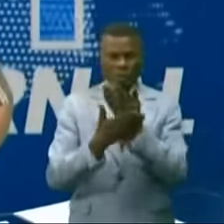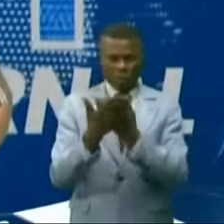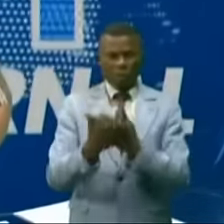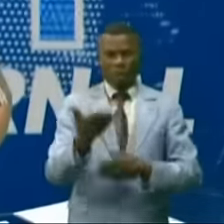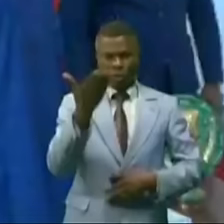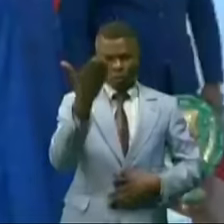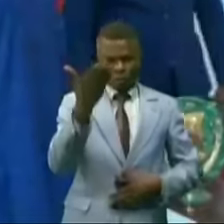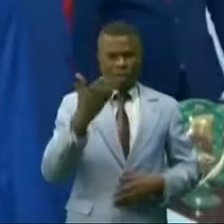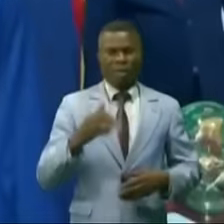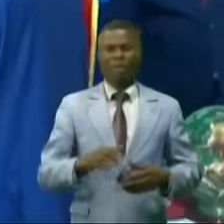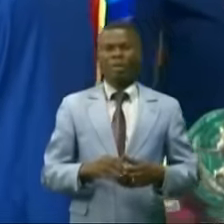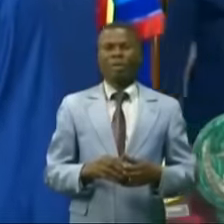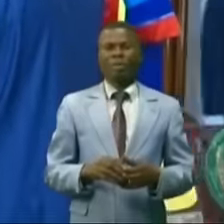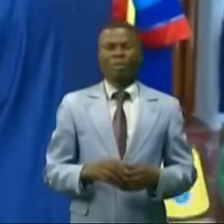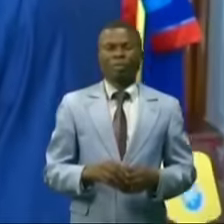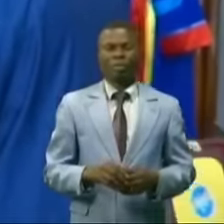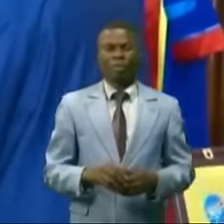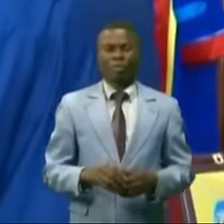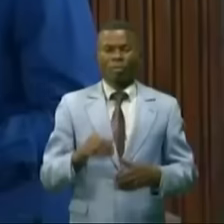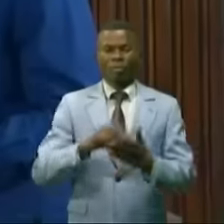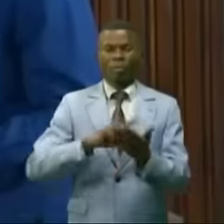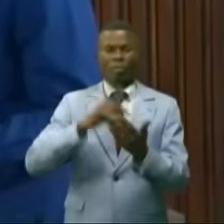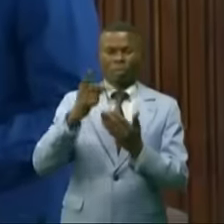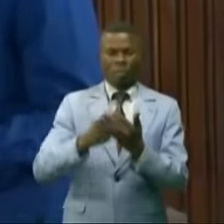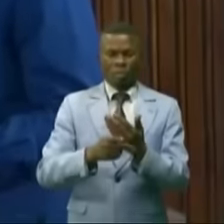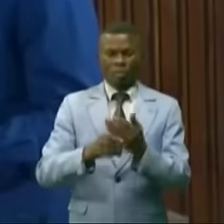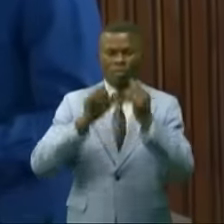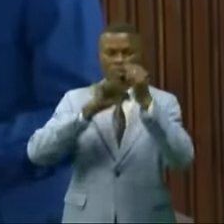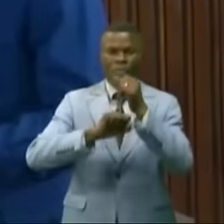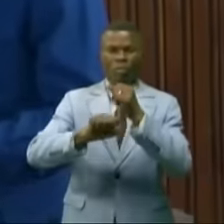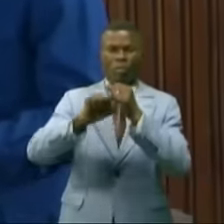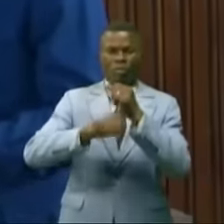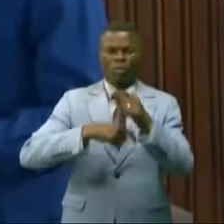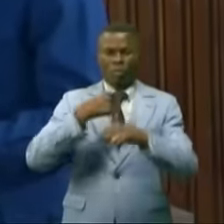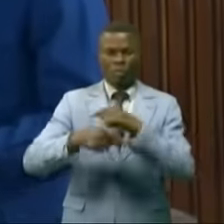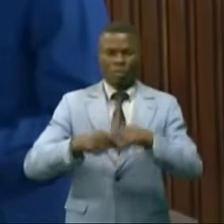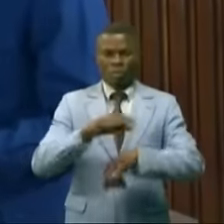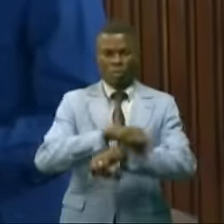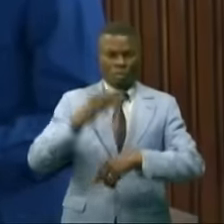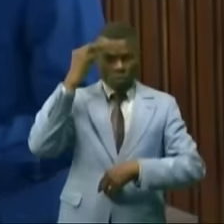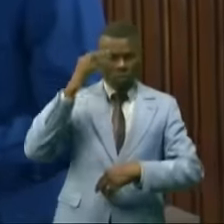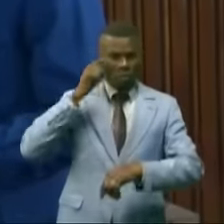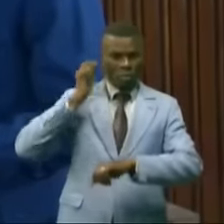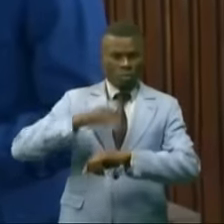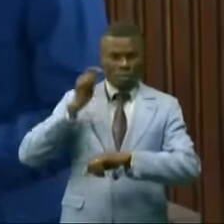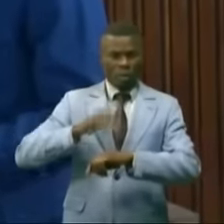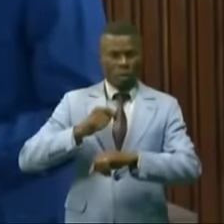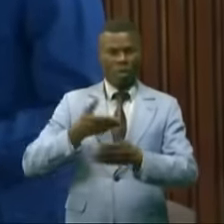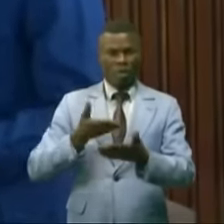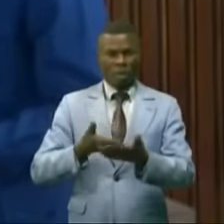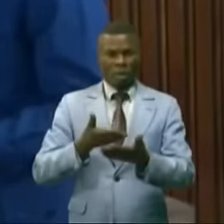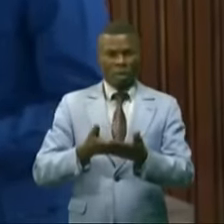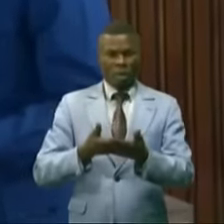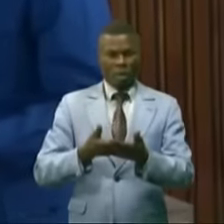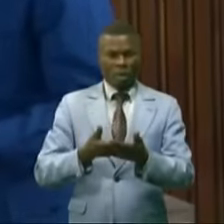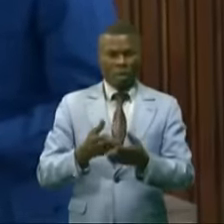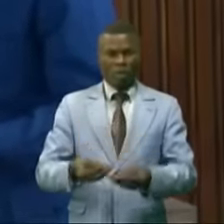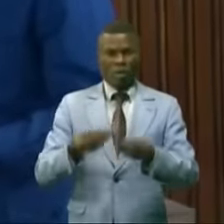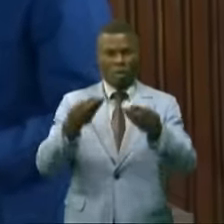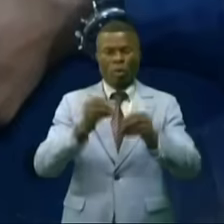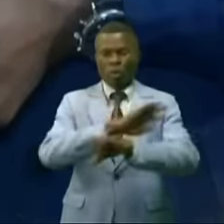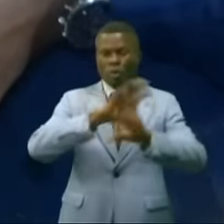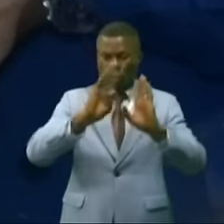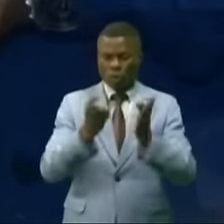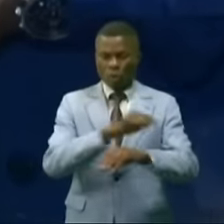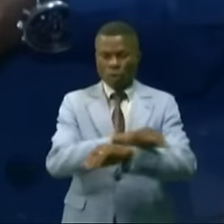Balaka. Dans le cadre de la campagne lancée par le ministère de la Justice et Garde des Sceaux pour doter toutes les institutions